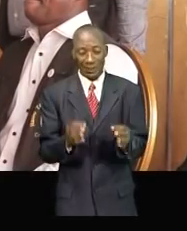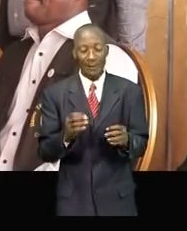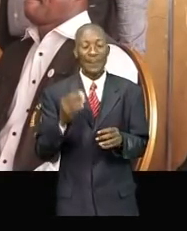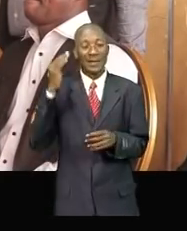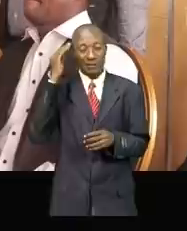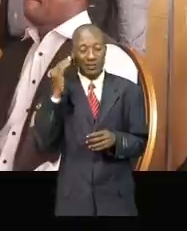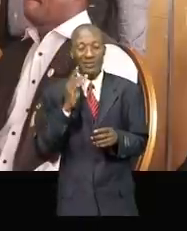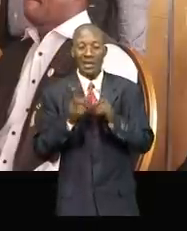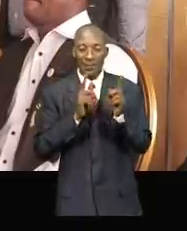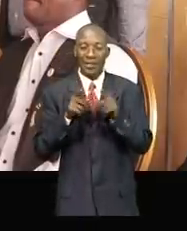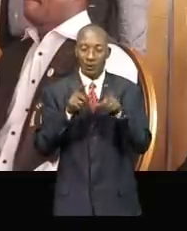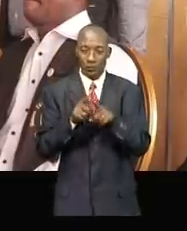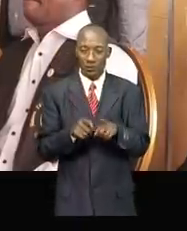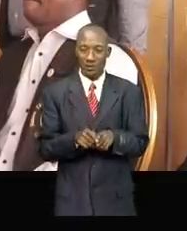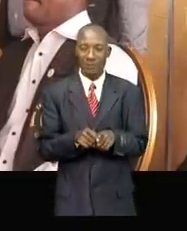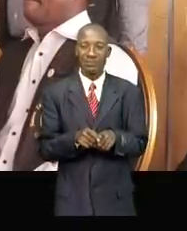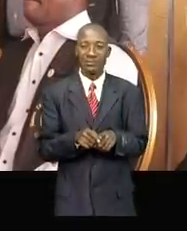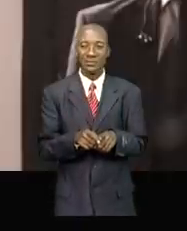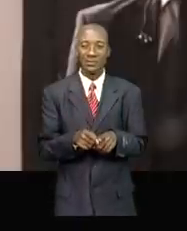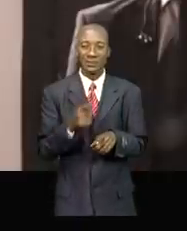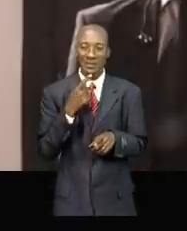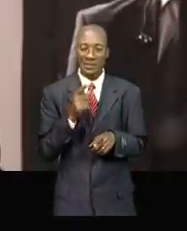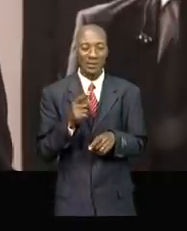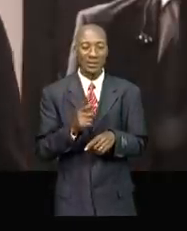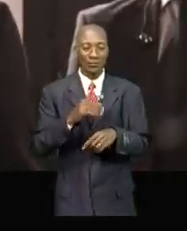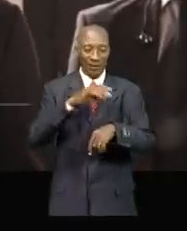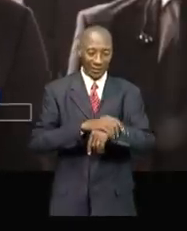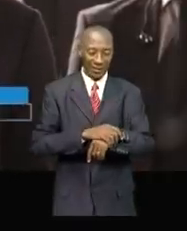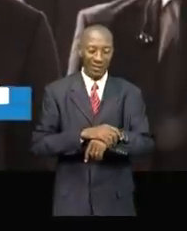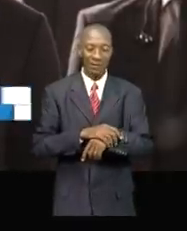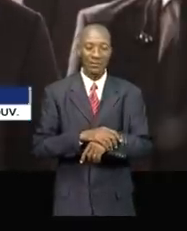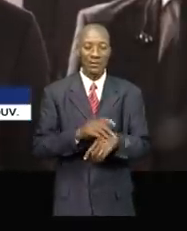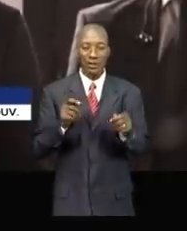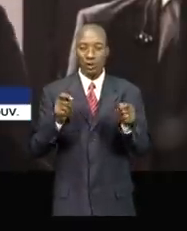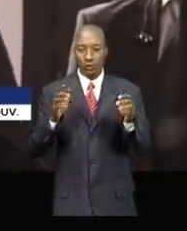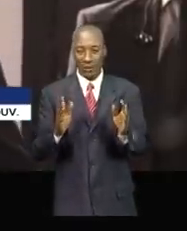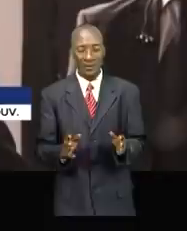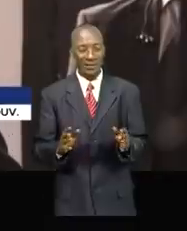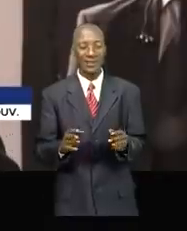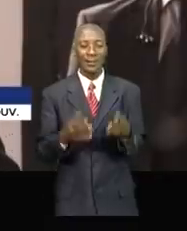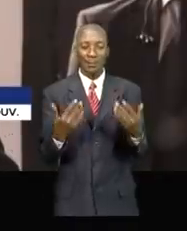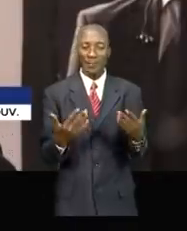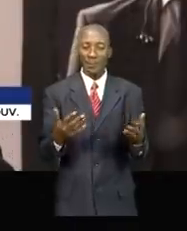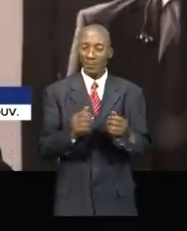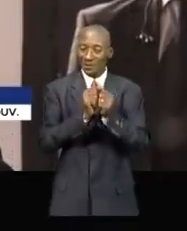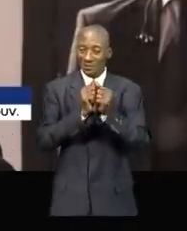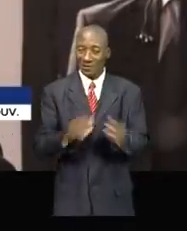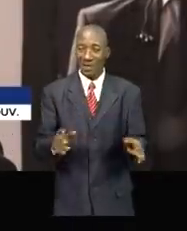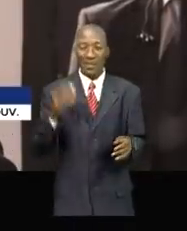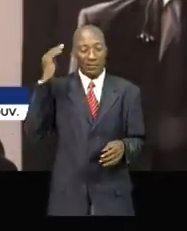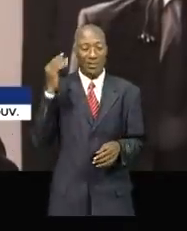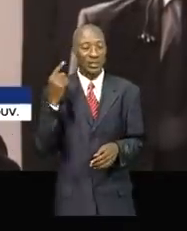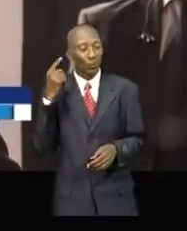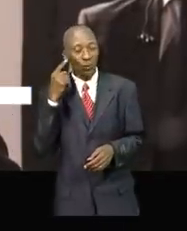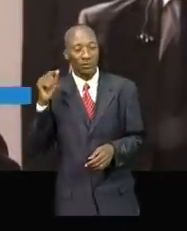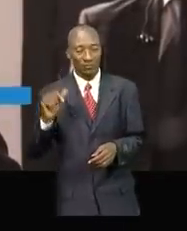de la Communication et Médias a annoncé qu'il suit. La dépénalisation des délits de presse est un objectif commun. Nous